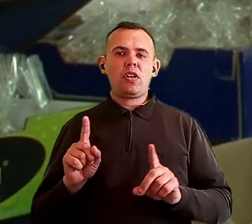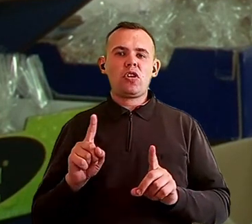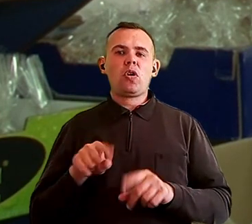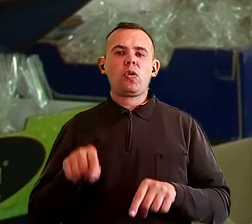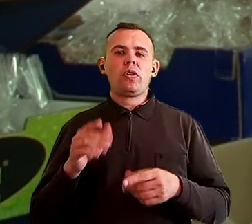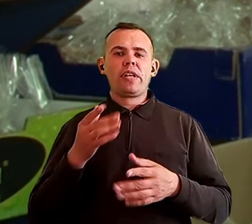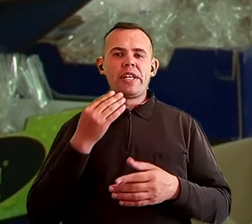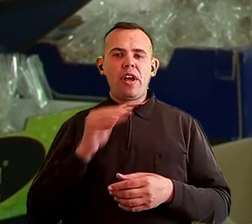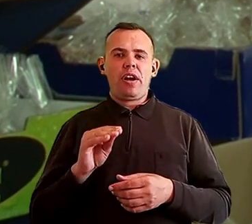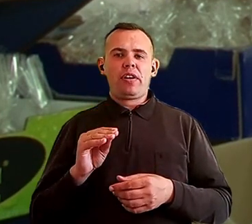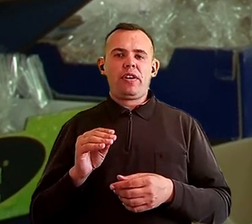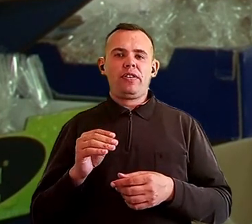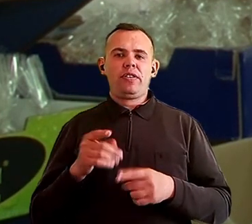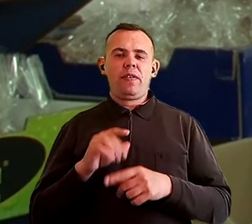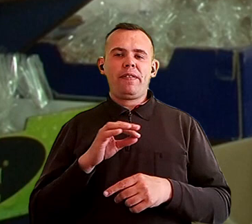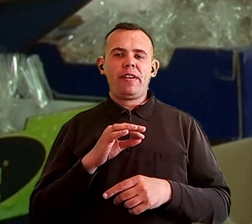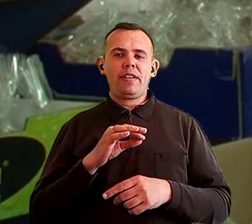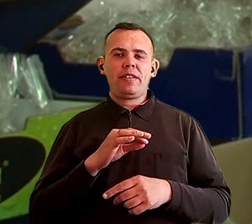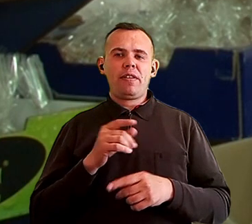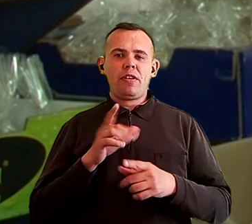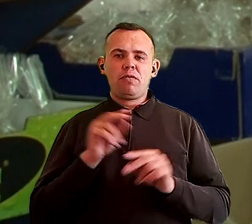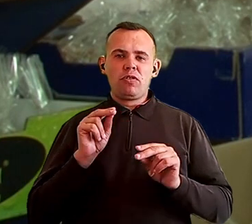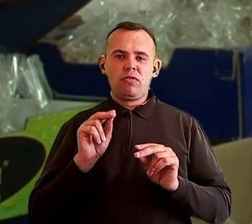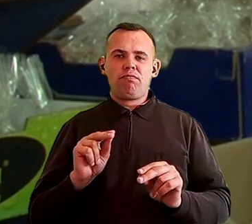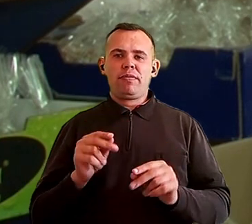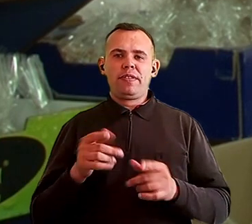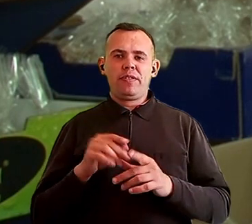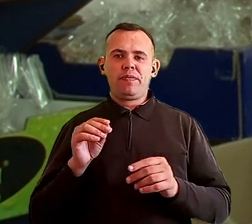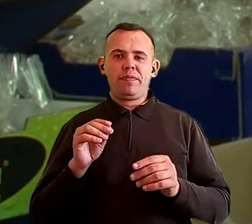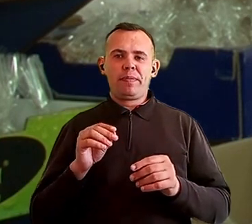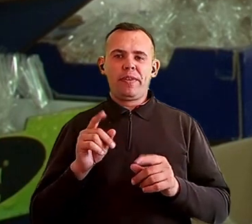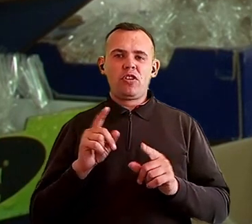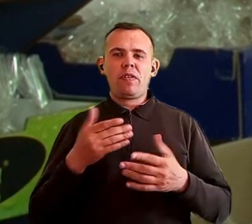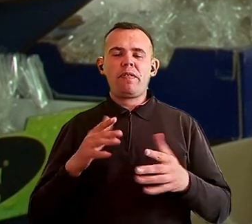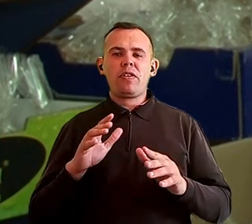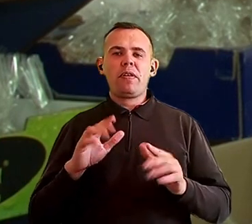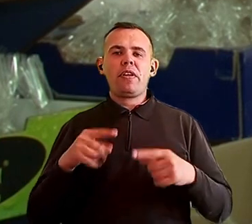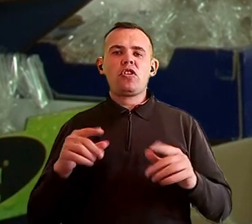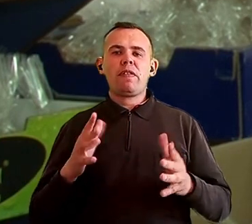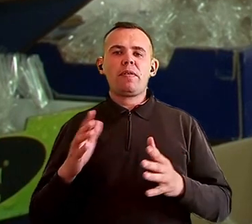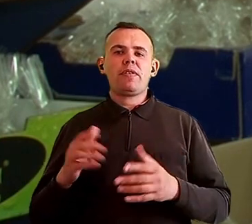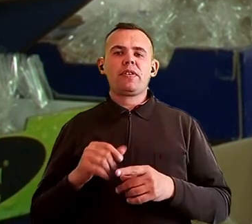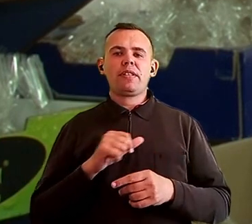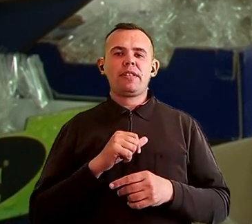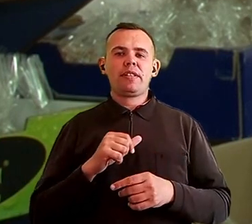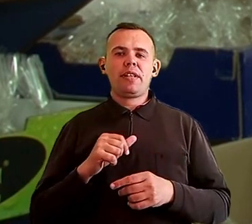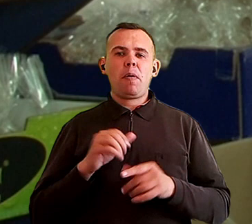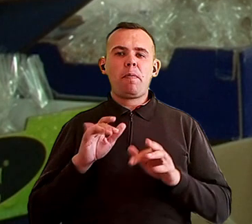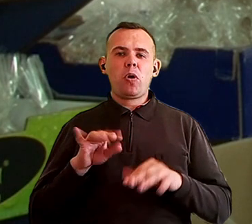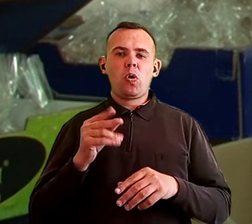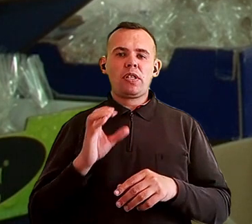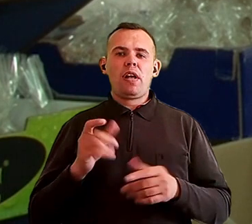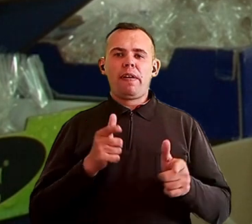буде приготовлено вчасно, і думаю, що ви бачили сам процес виготовлення, з